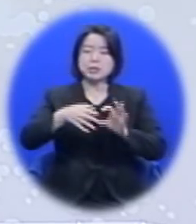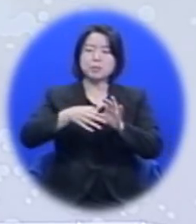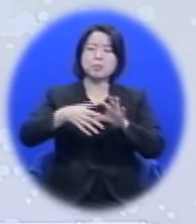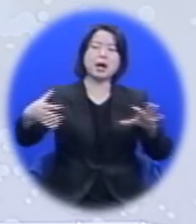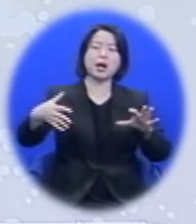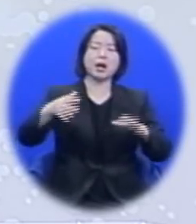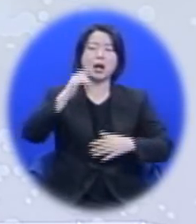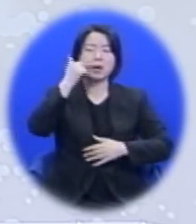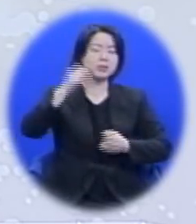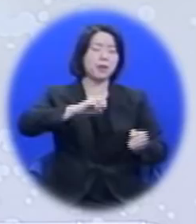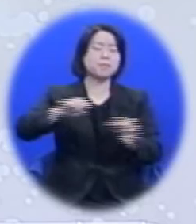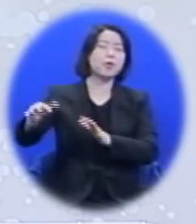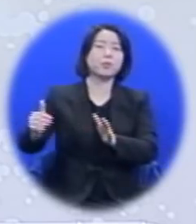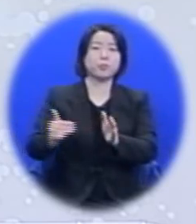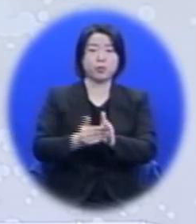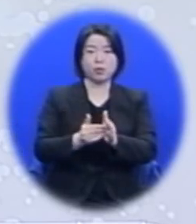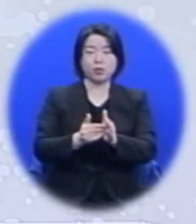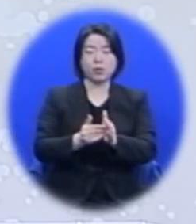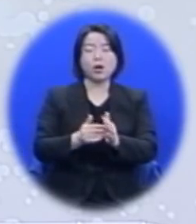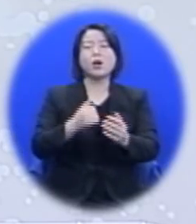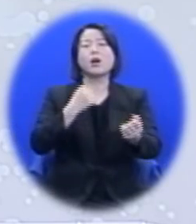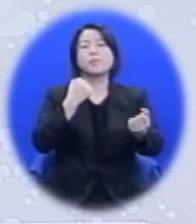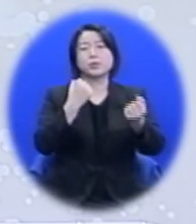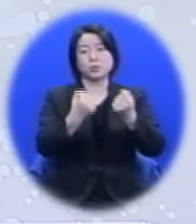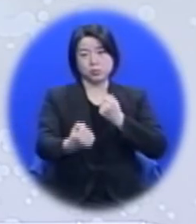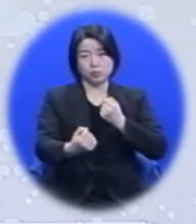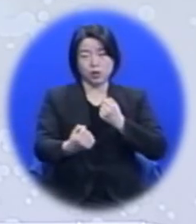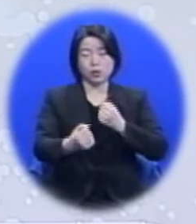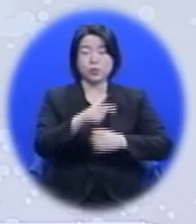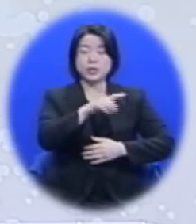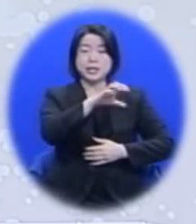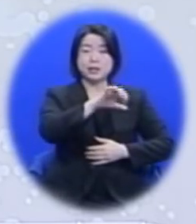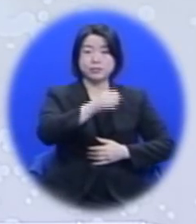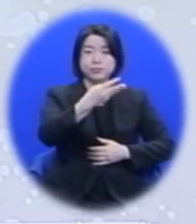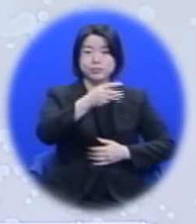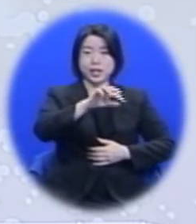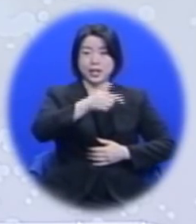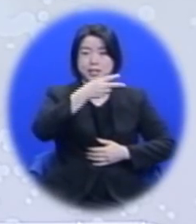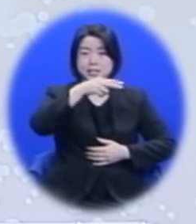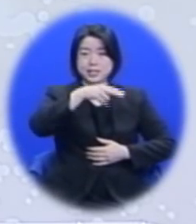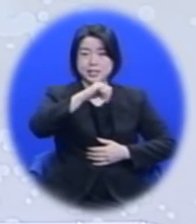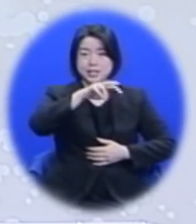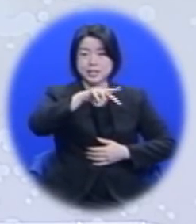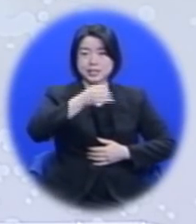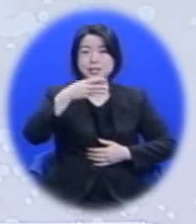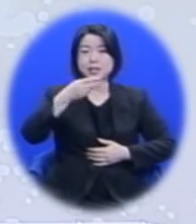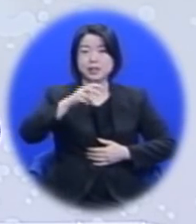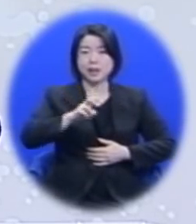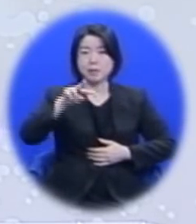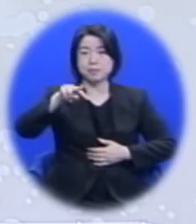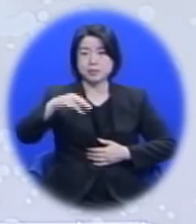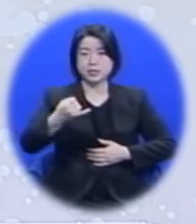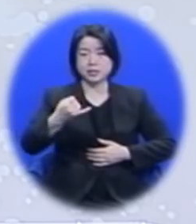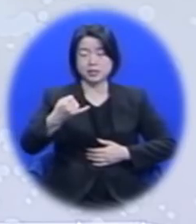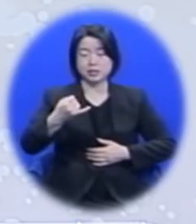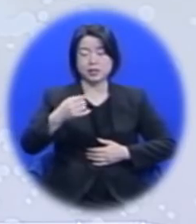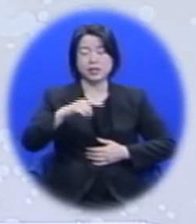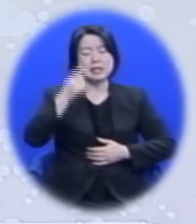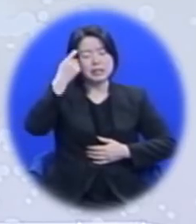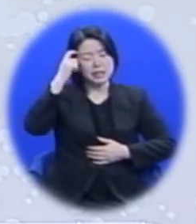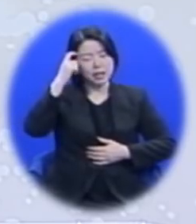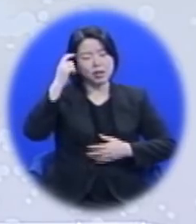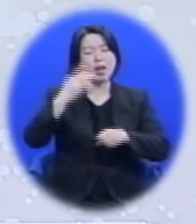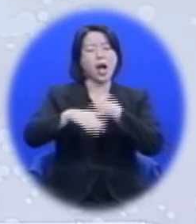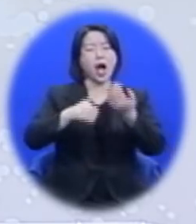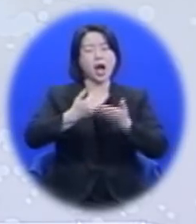아들입니다. 그런데도 불구하고 이 프랜시스 톰슨은 하나님은 자기를 포기하지